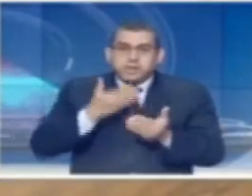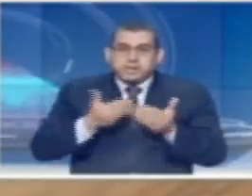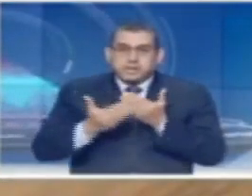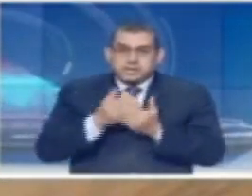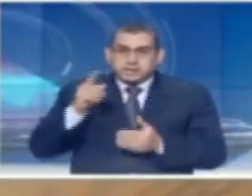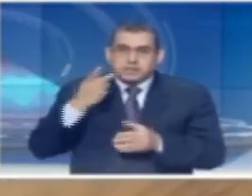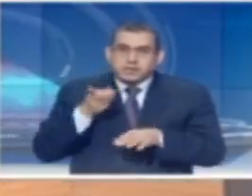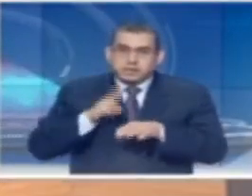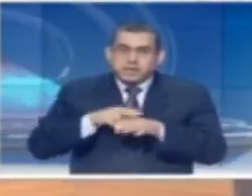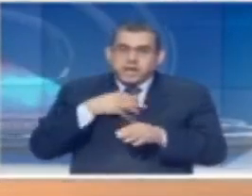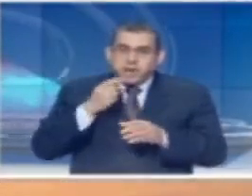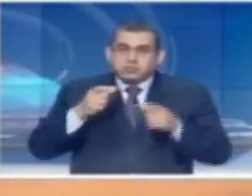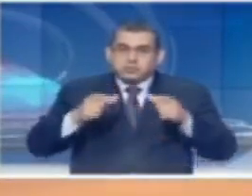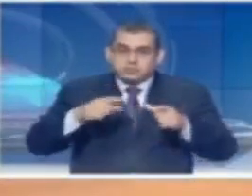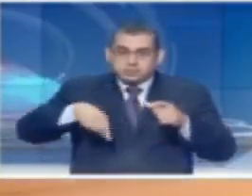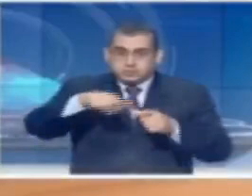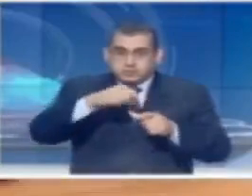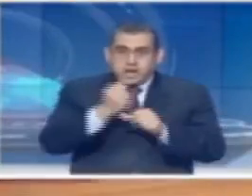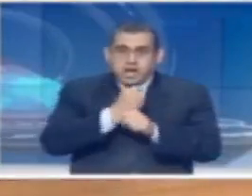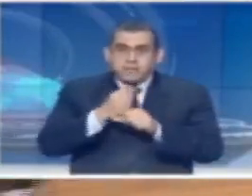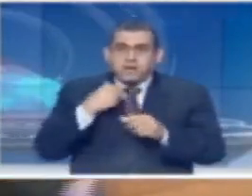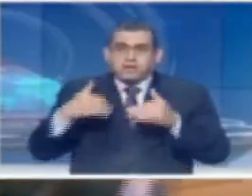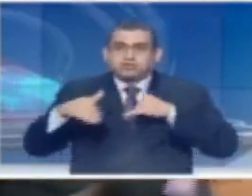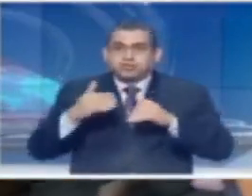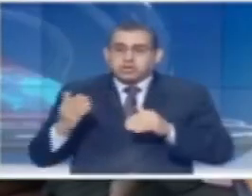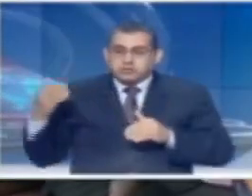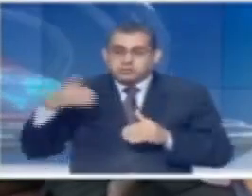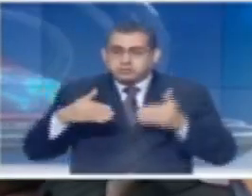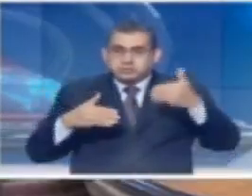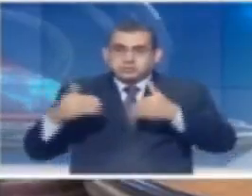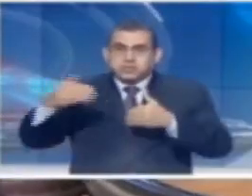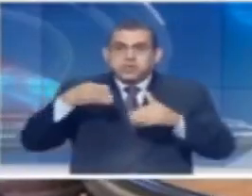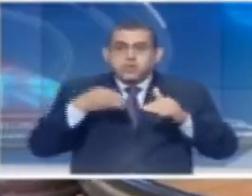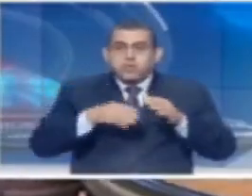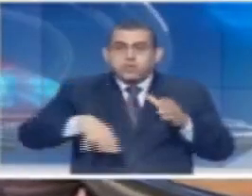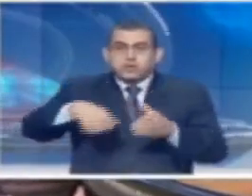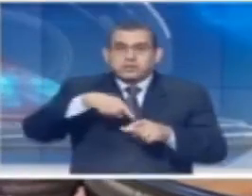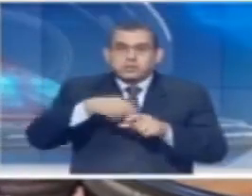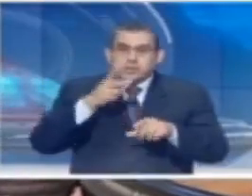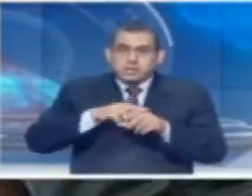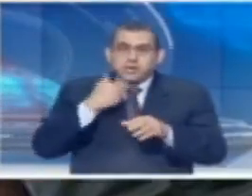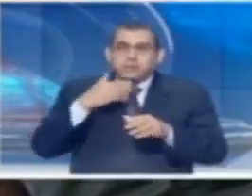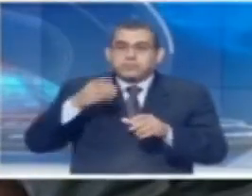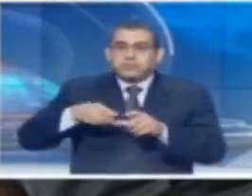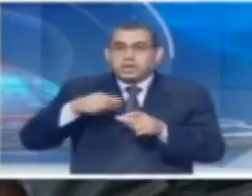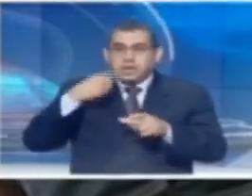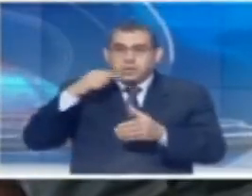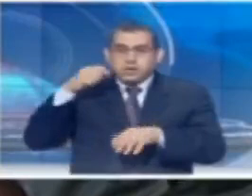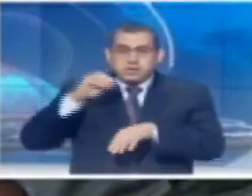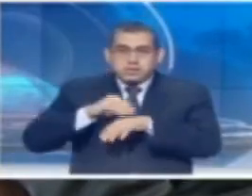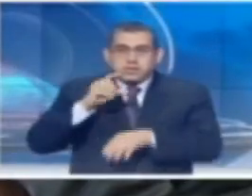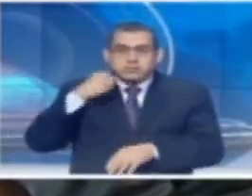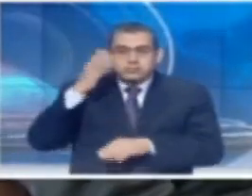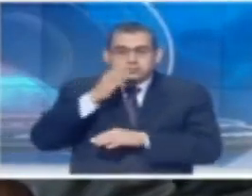العاصمة الإدارية الجديدة، فضلا عن سير العمل بشبكة الطرق والمحاور داخل العاصمة الإدارية، حيث وجه الرئيس بتطبيق